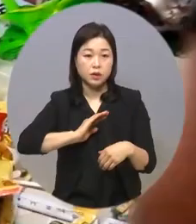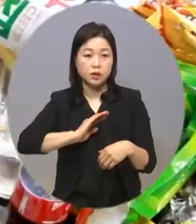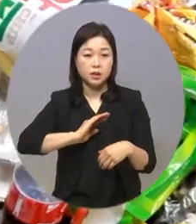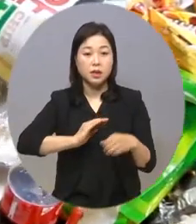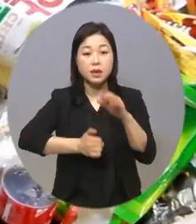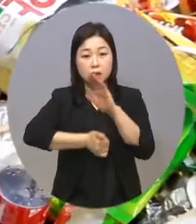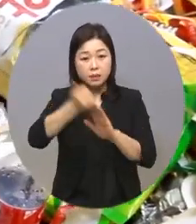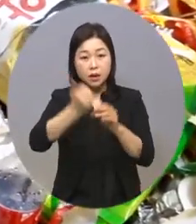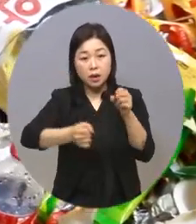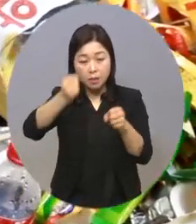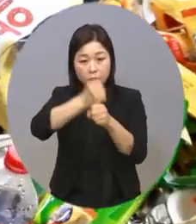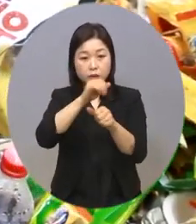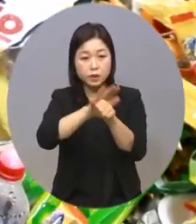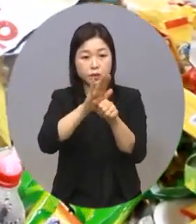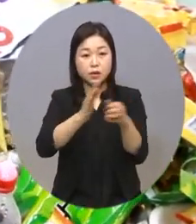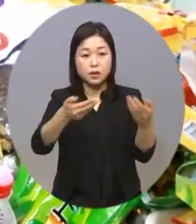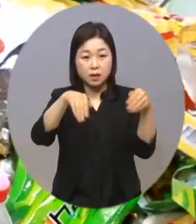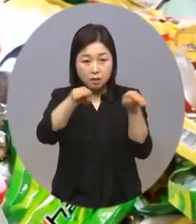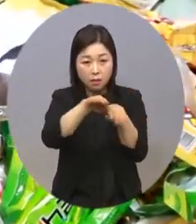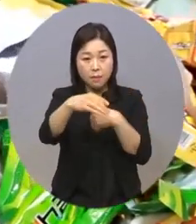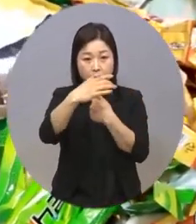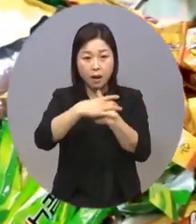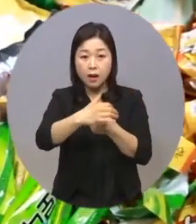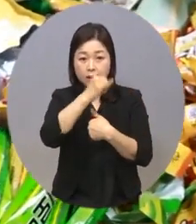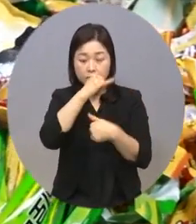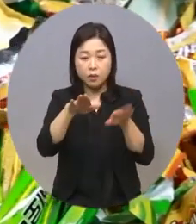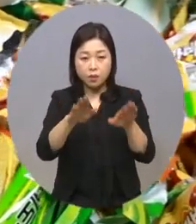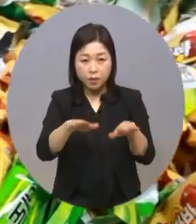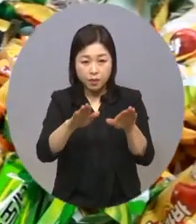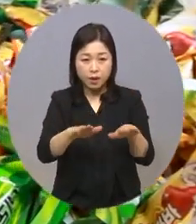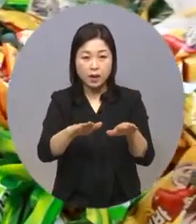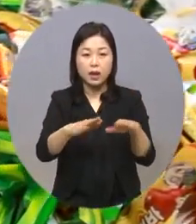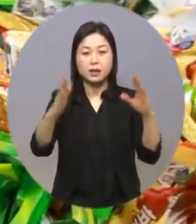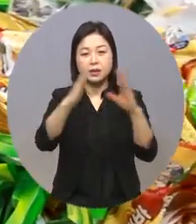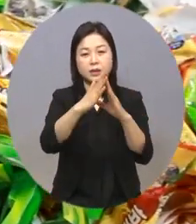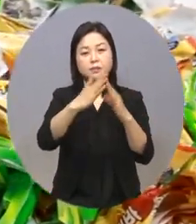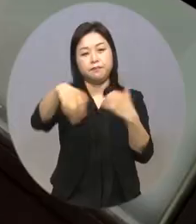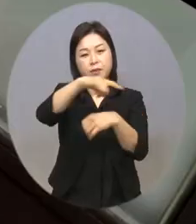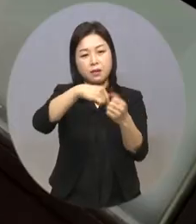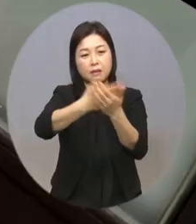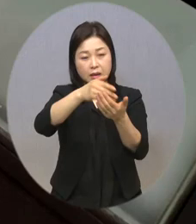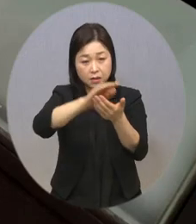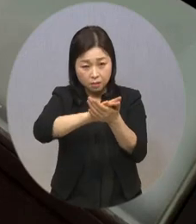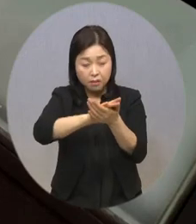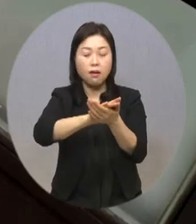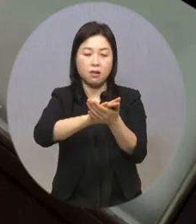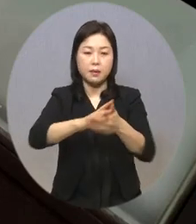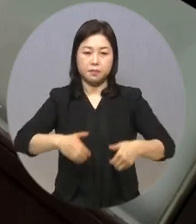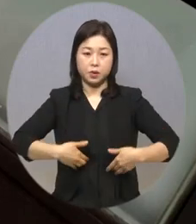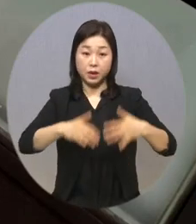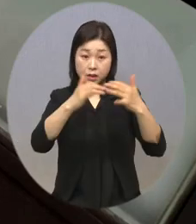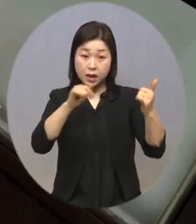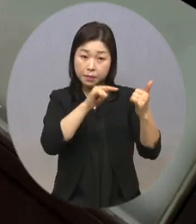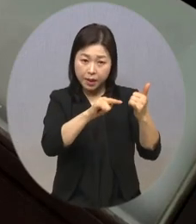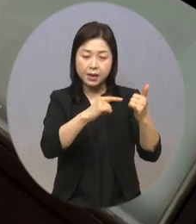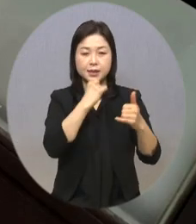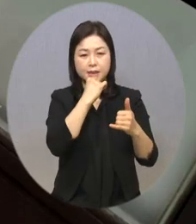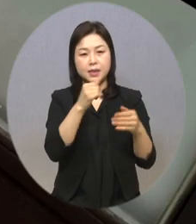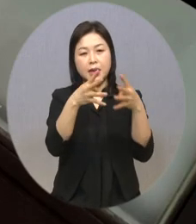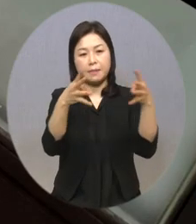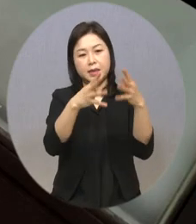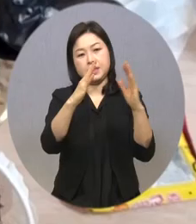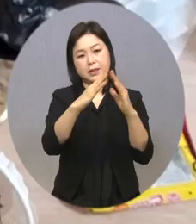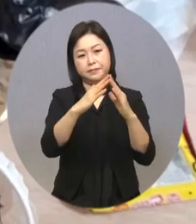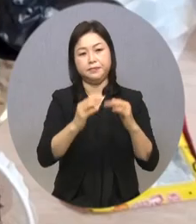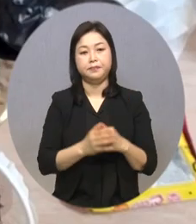희망회복지원센터의 자활사업단이 의뢰받은 올해 첫 주거환경 개선 대상자의 작은 아파트입니다. 모든